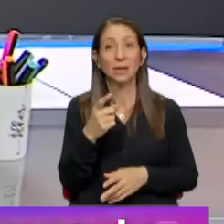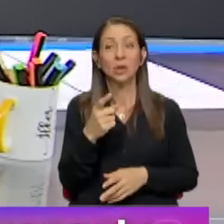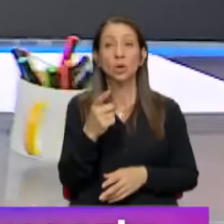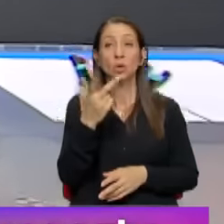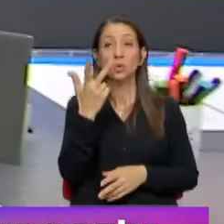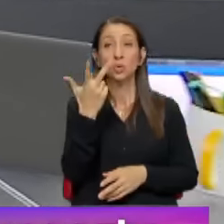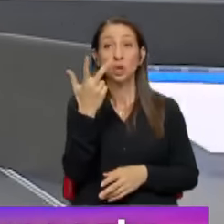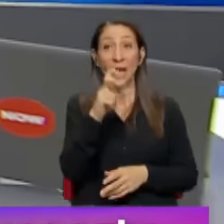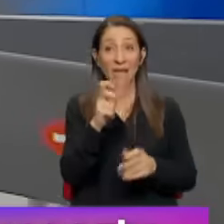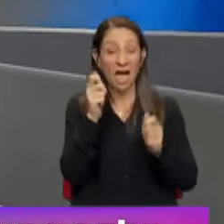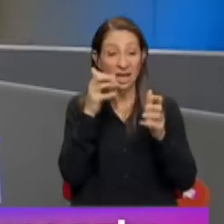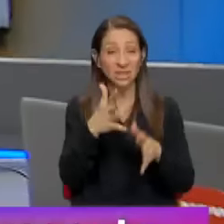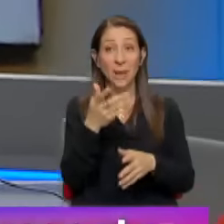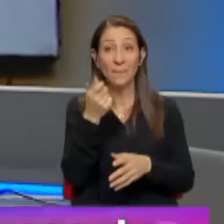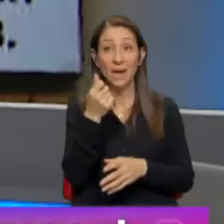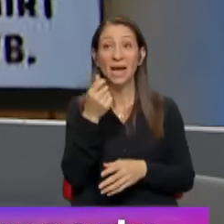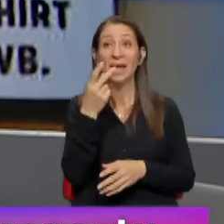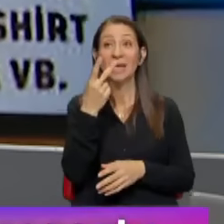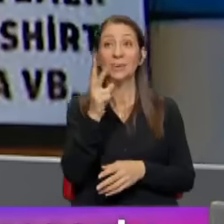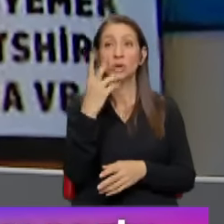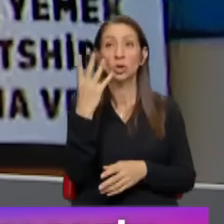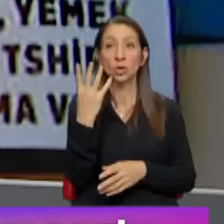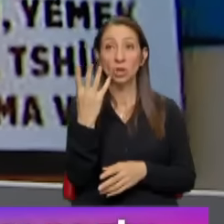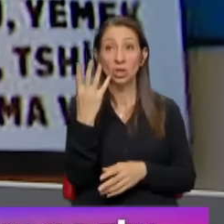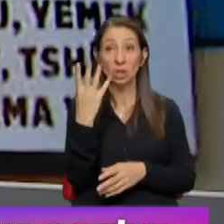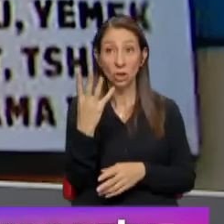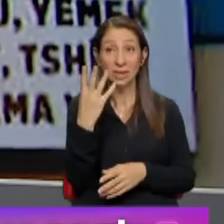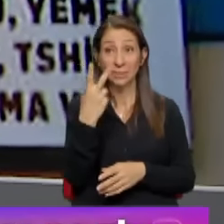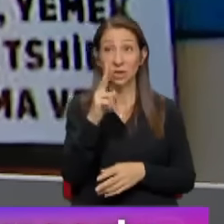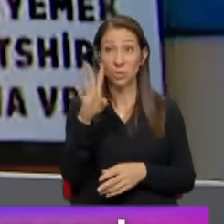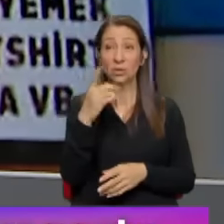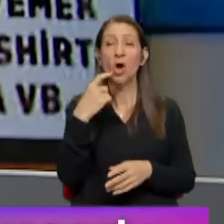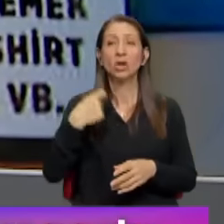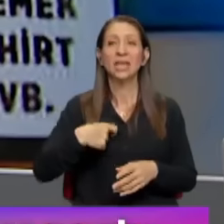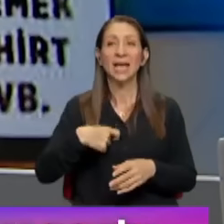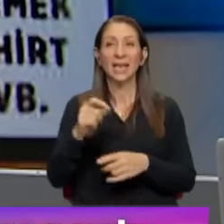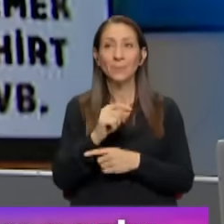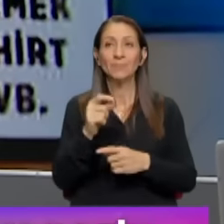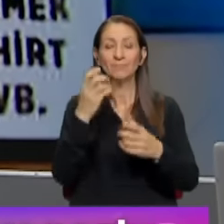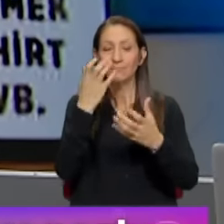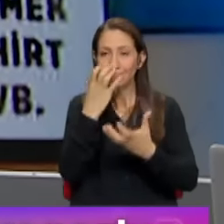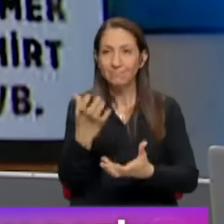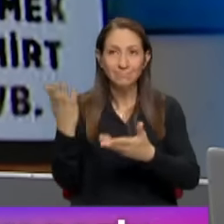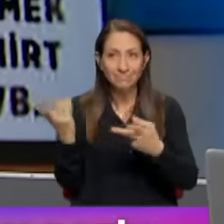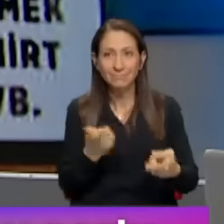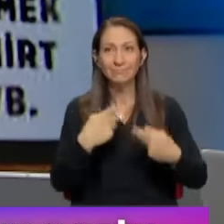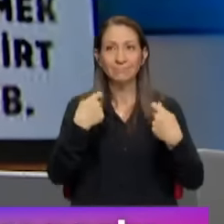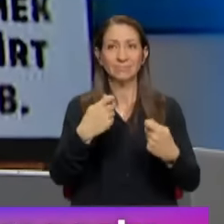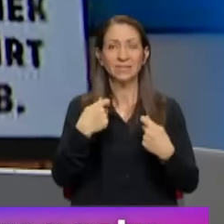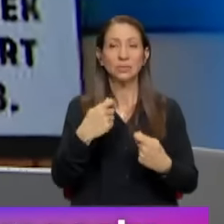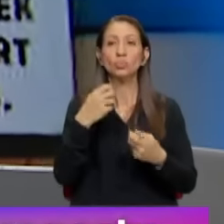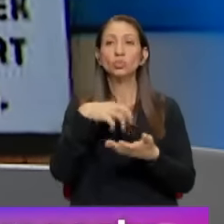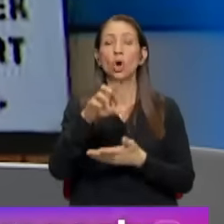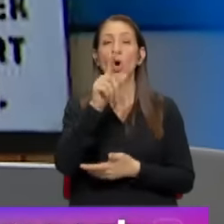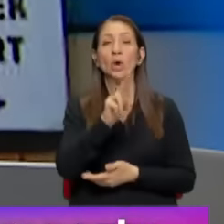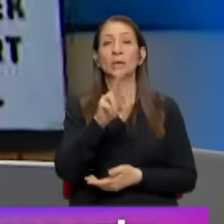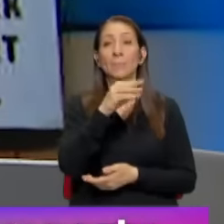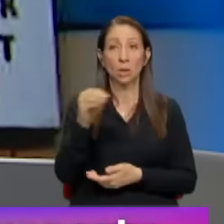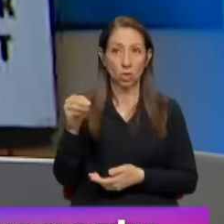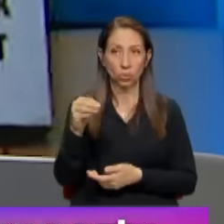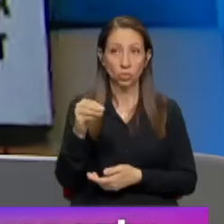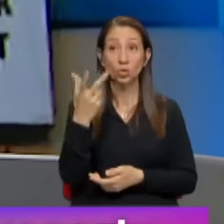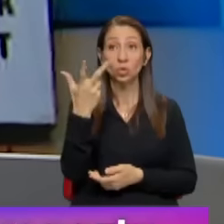3 ayda harcanan para. 2004 yılı özel kalem giderleri, temsil ağırlama ve tanıtma giderleri bütçesi 17 milyon